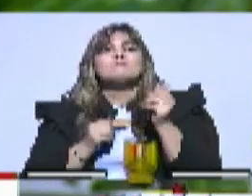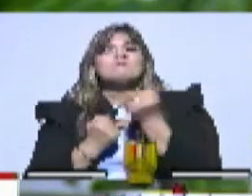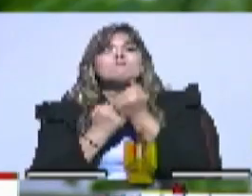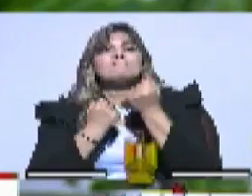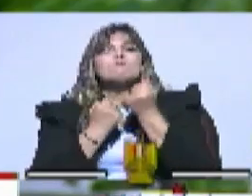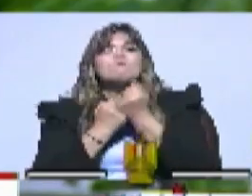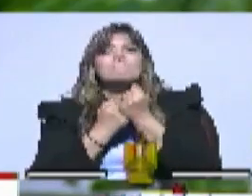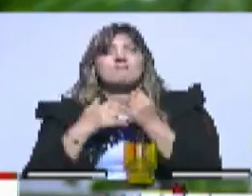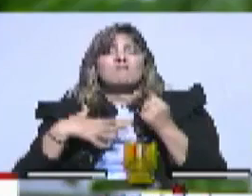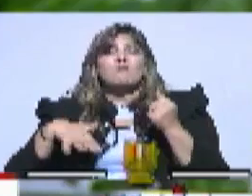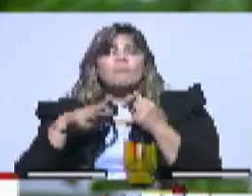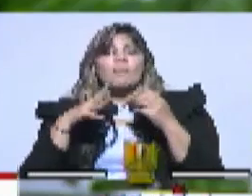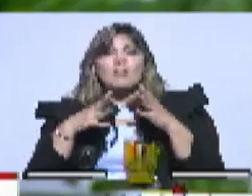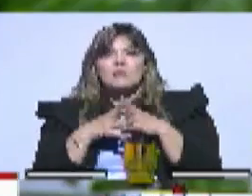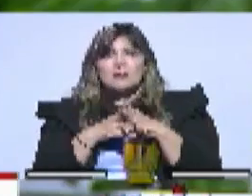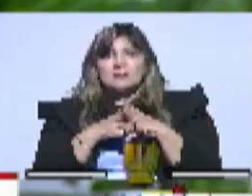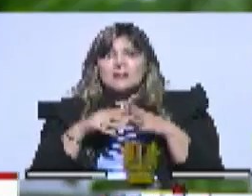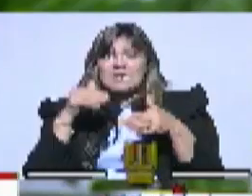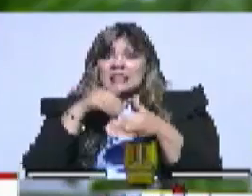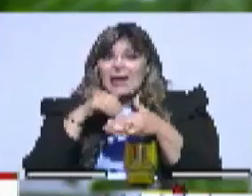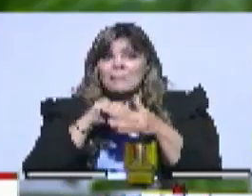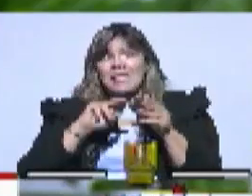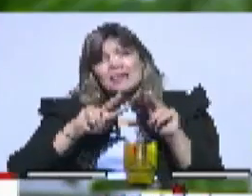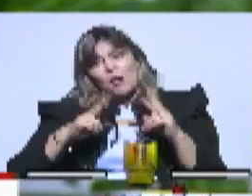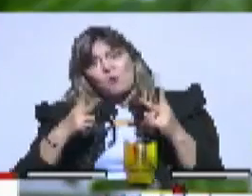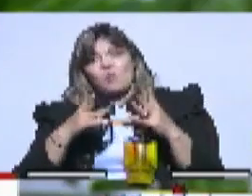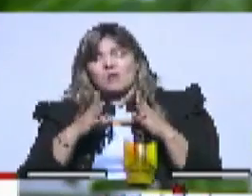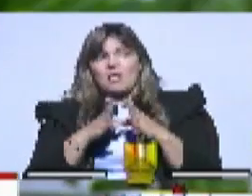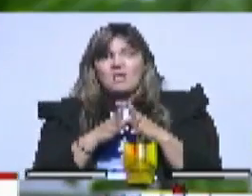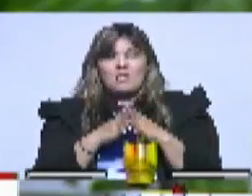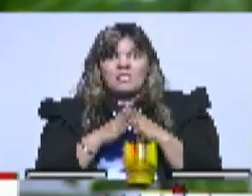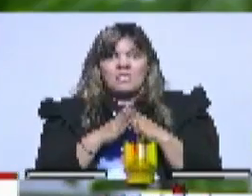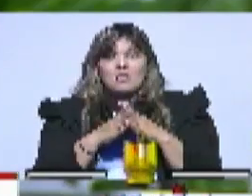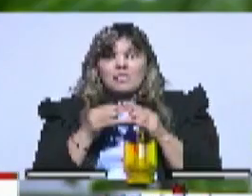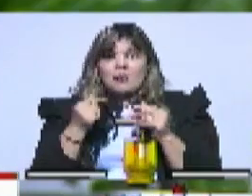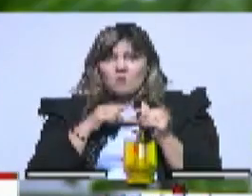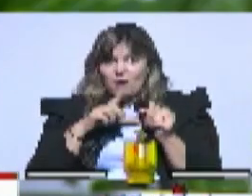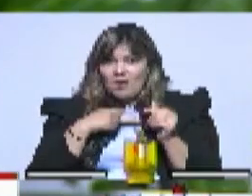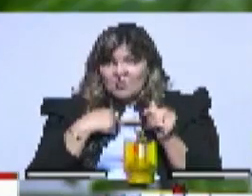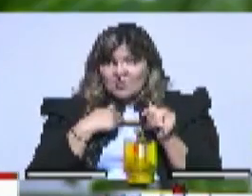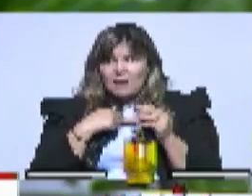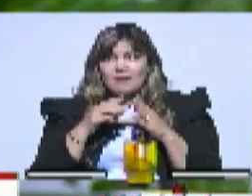الأحداث الوطنية سواء انتخابات أو غير انتخابات. وأنا